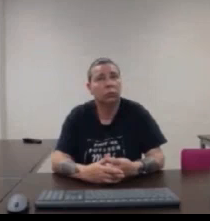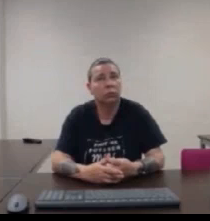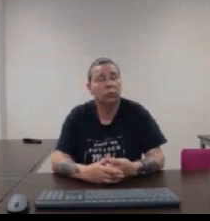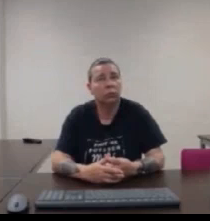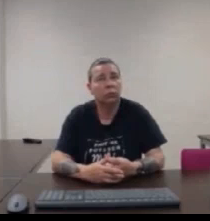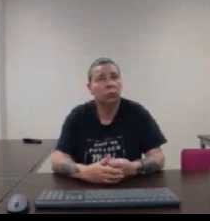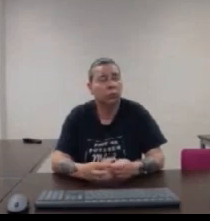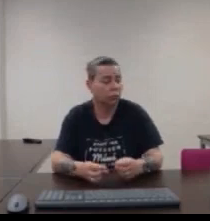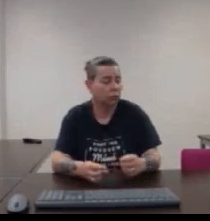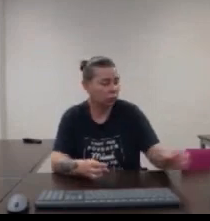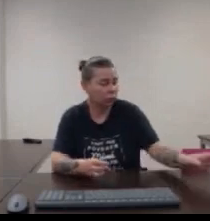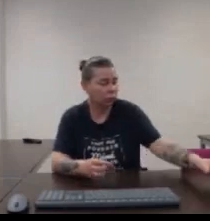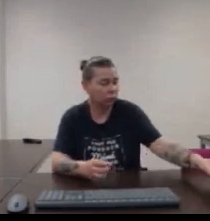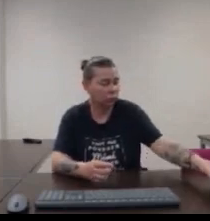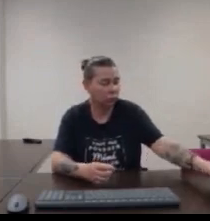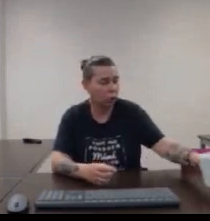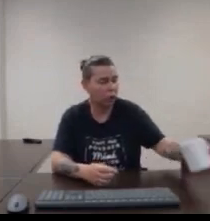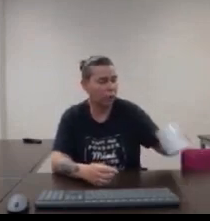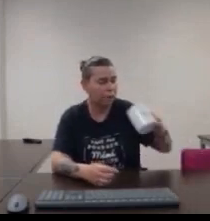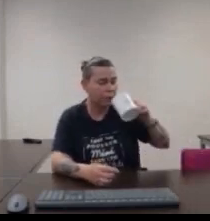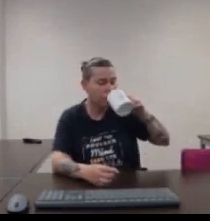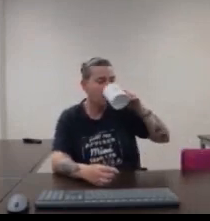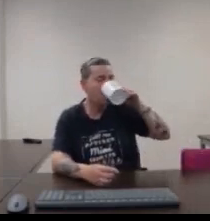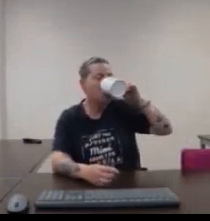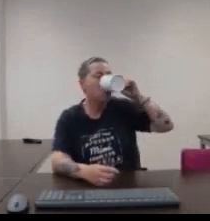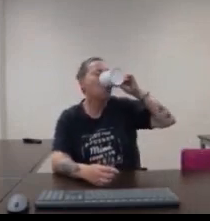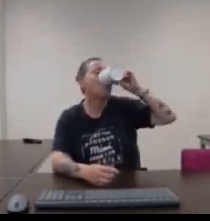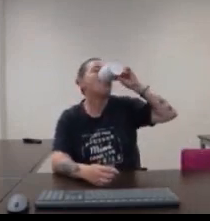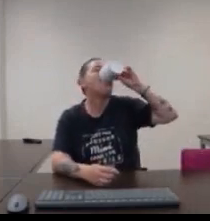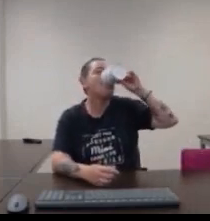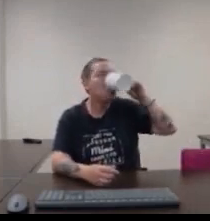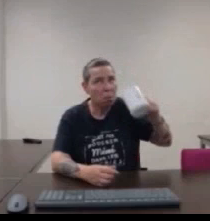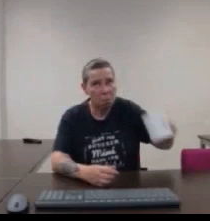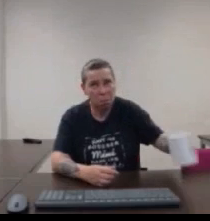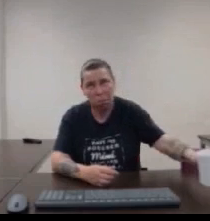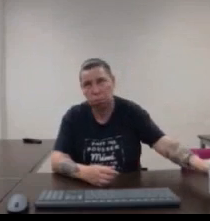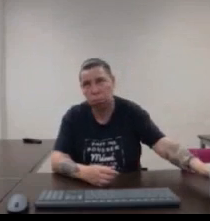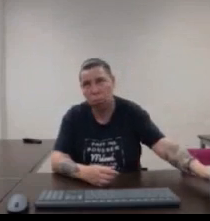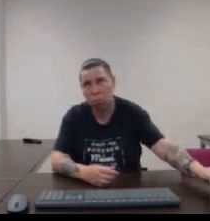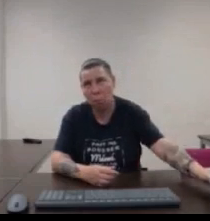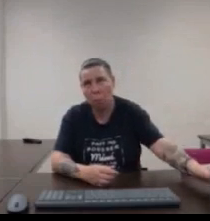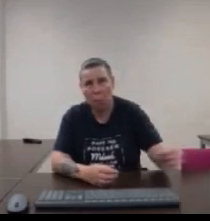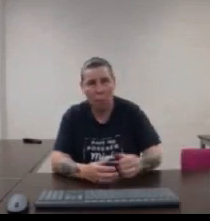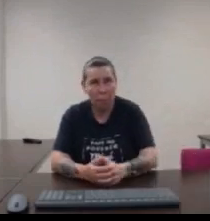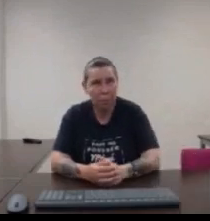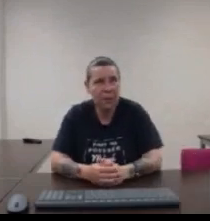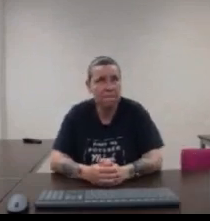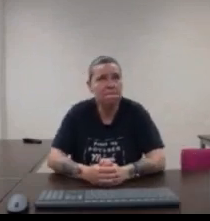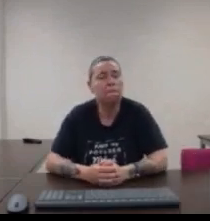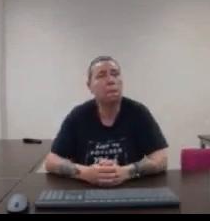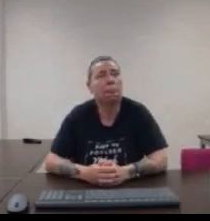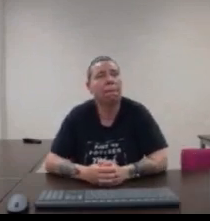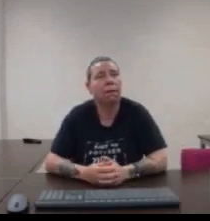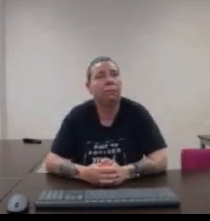vous souvenez, j'ai rajouté les facteurs d'ambiance, dont le froid. Donc c'est vrai que si jamais on a une source d'air